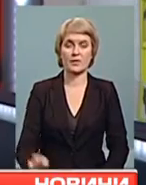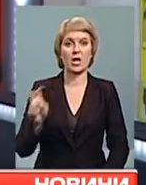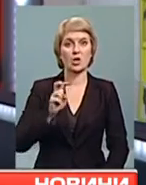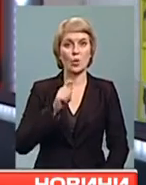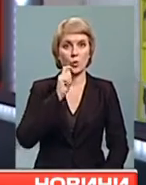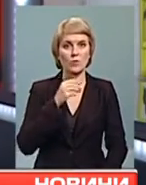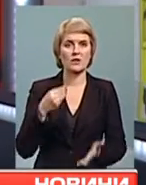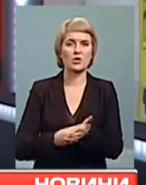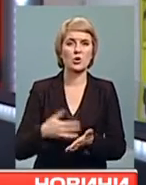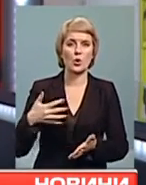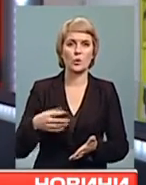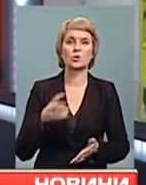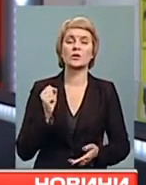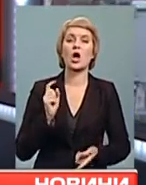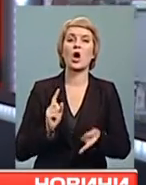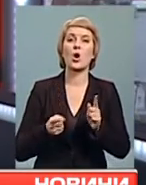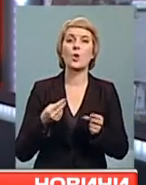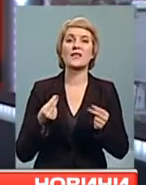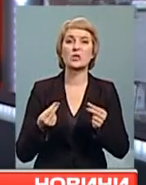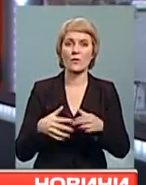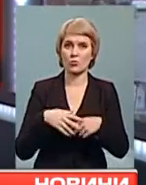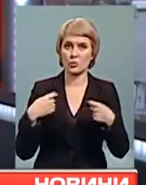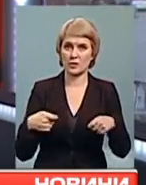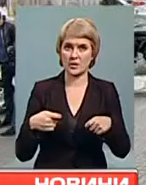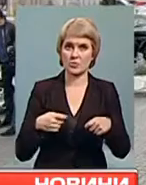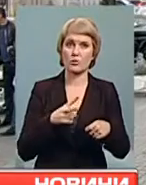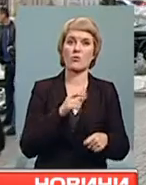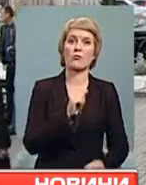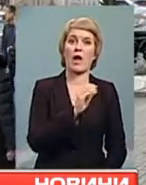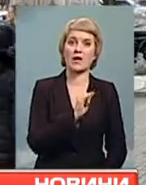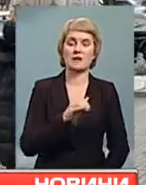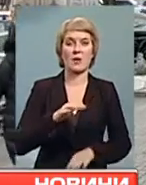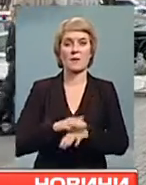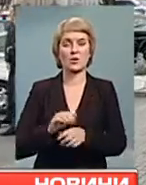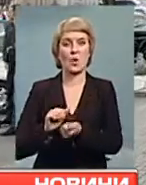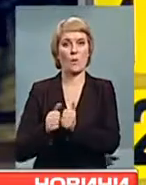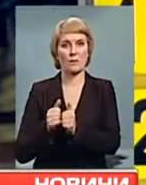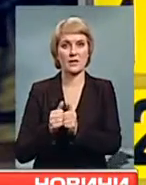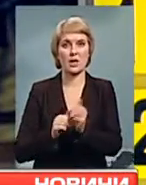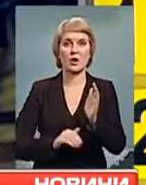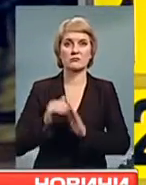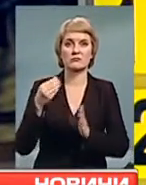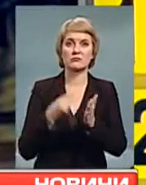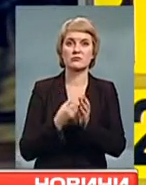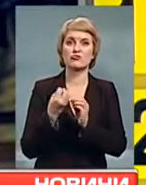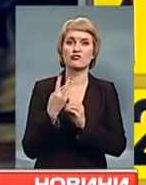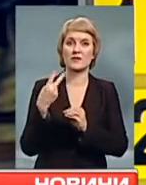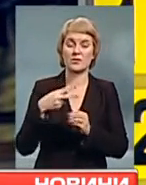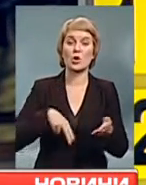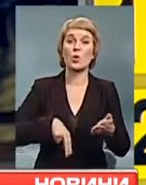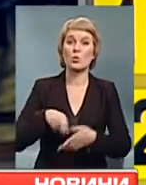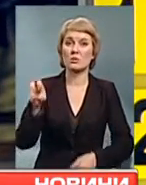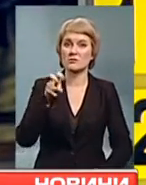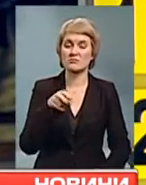Долар в Україні дорожчає. На готівковому ринку в касах, банків та обмінниках найвищий курс був 14,20, але купити валюту